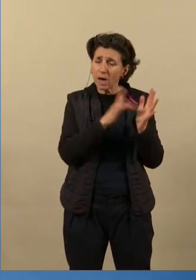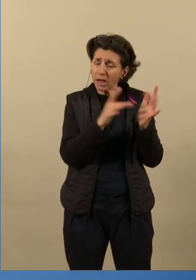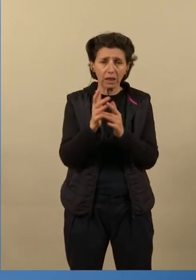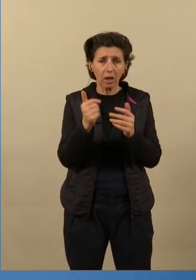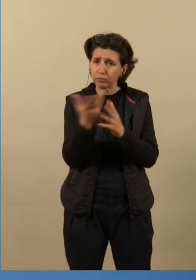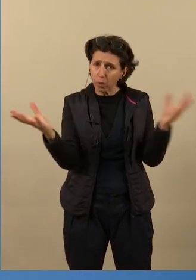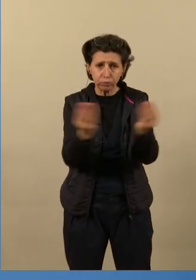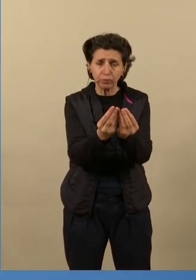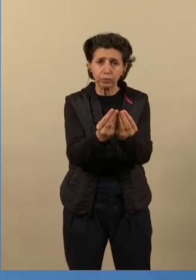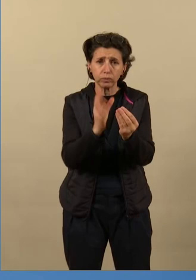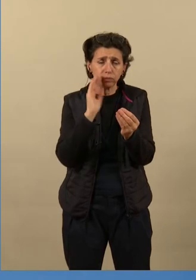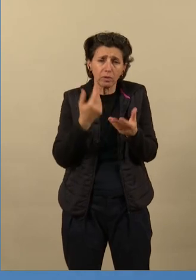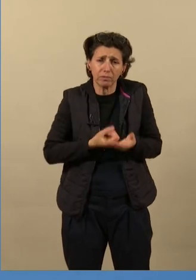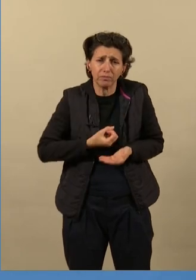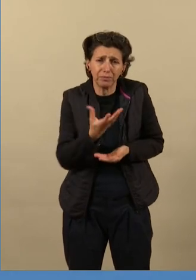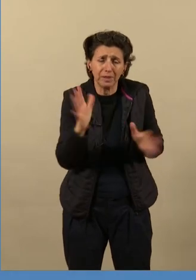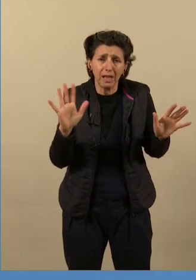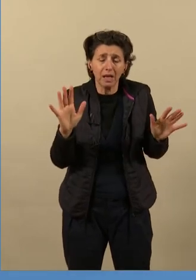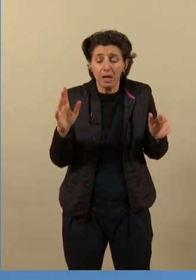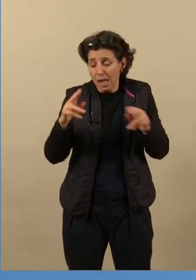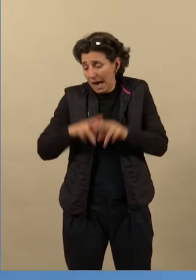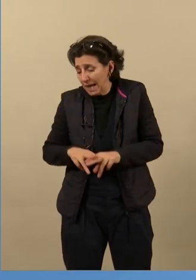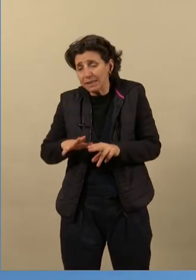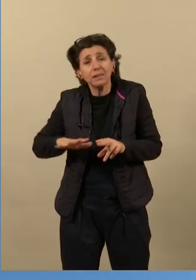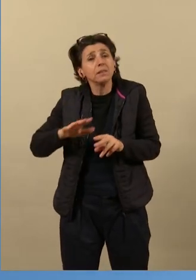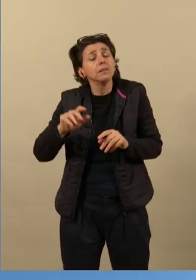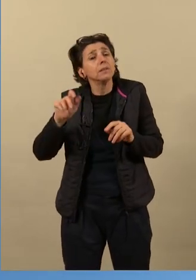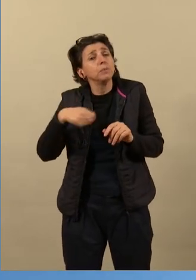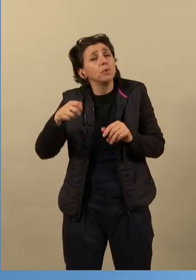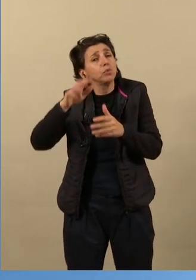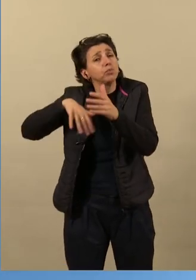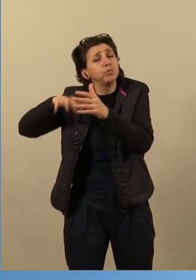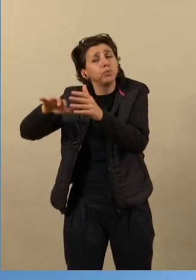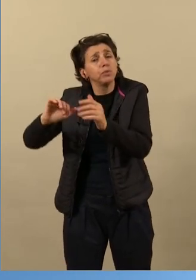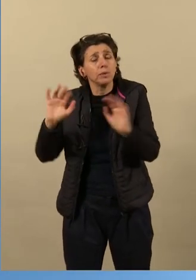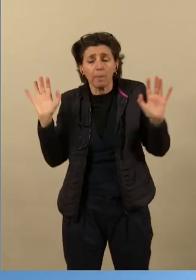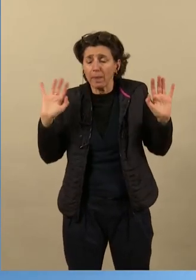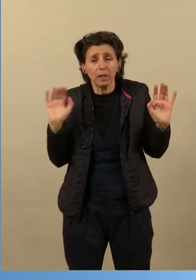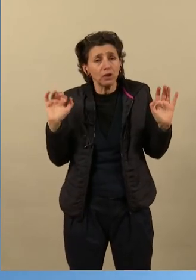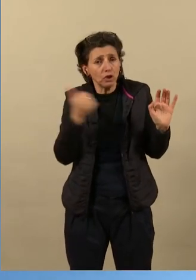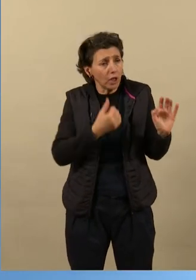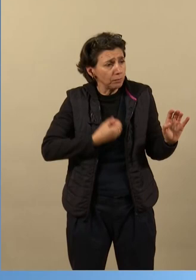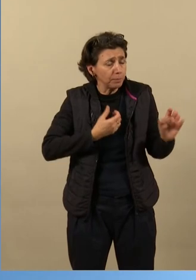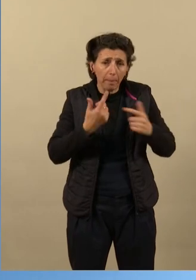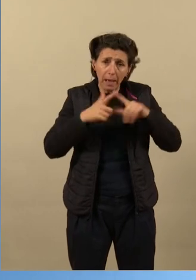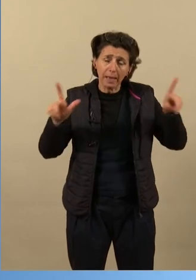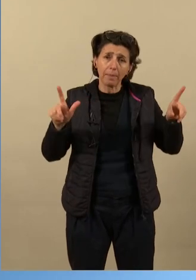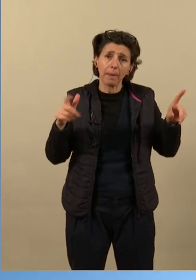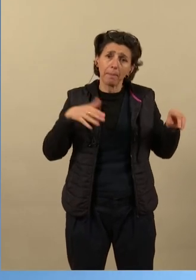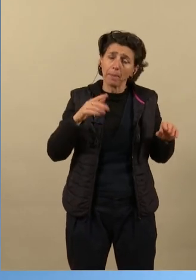reste c'est bien sûr ça appartient à chacun de nous de pouvoir s'exprimer là-dessus